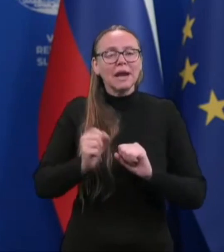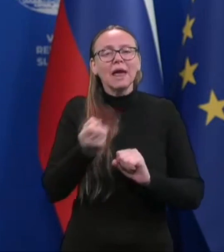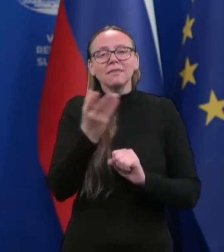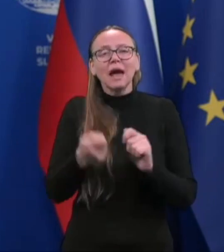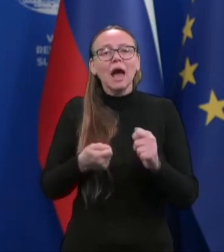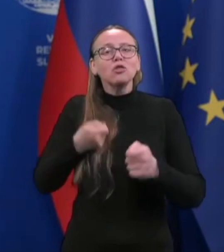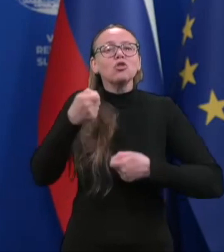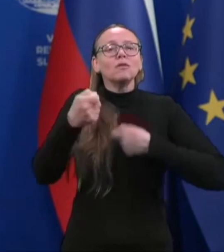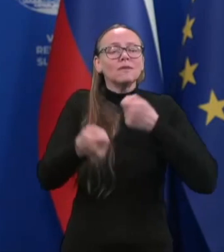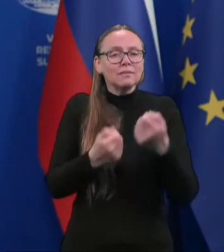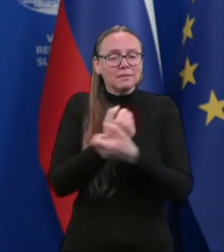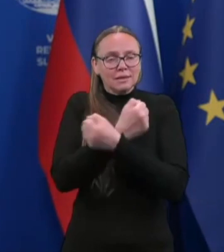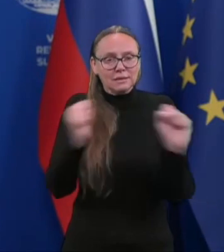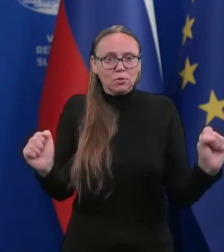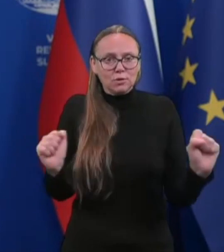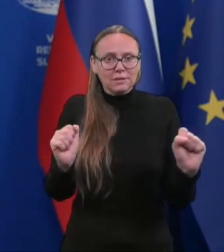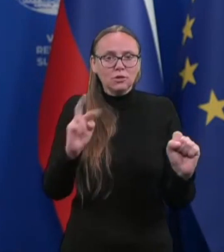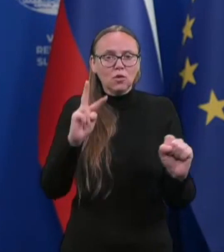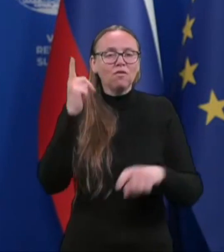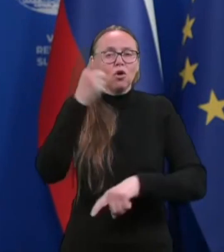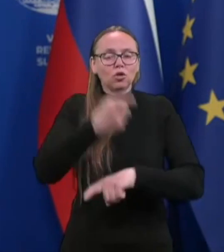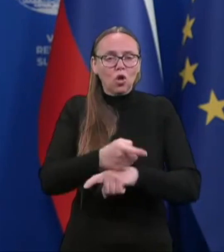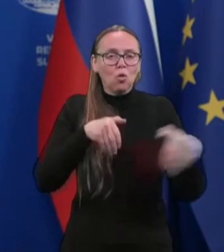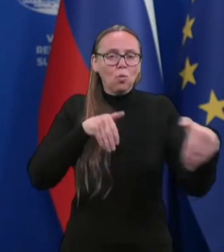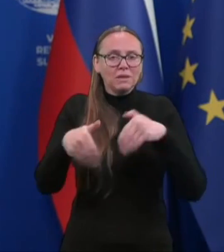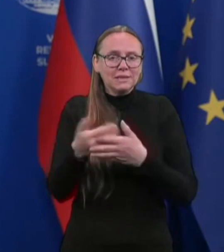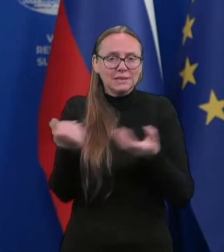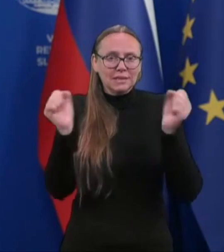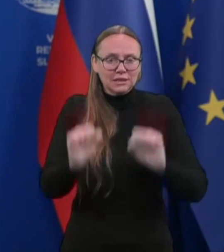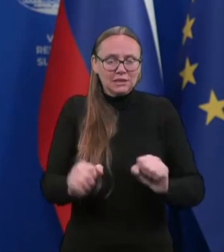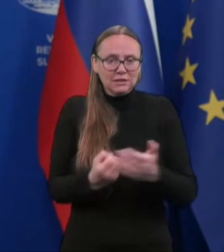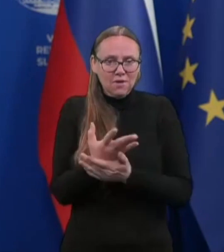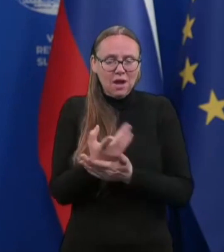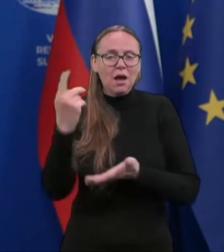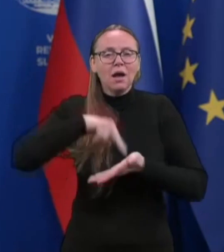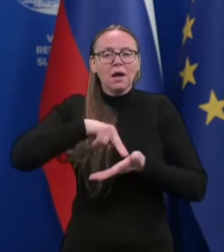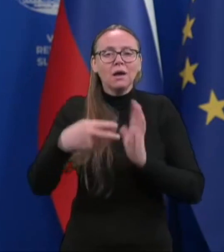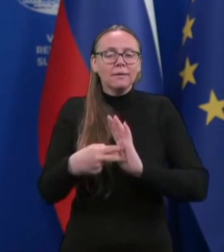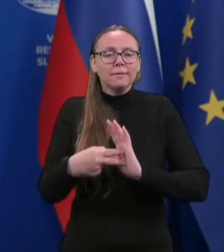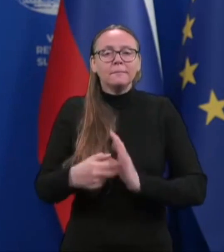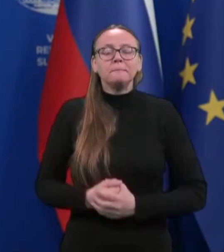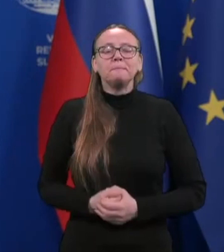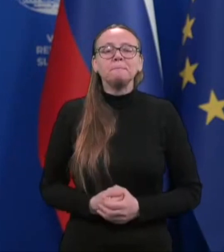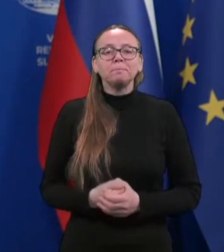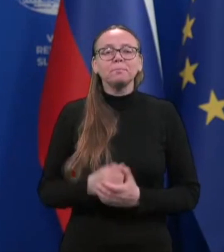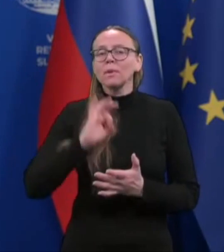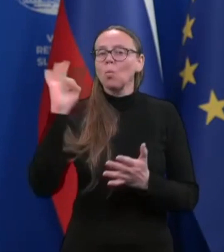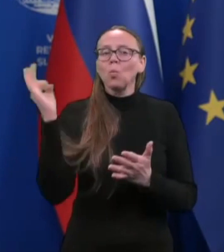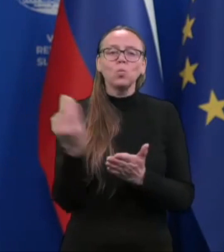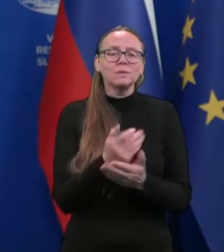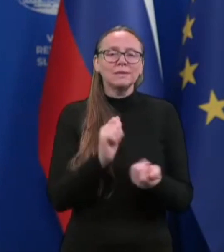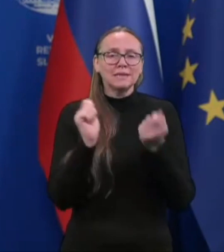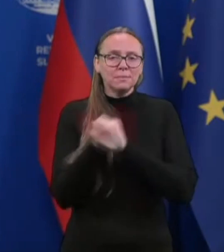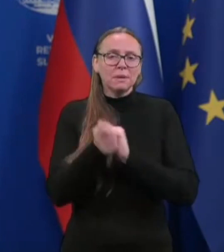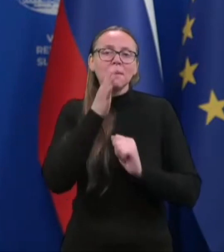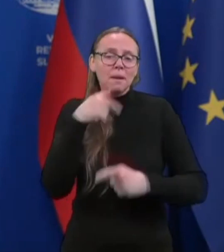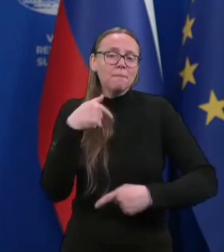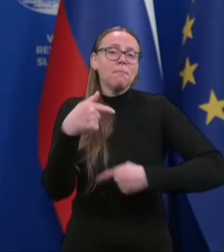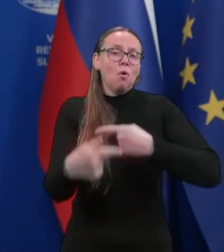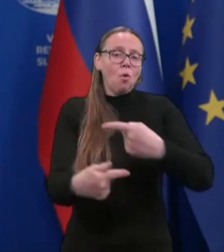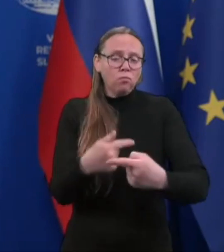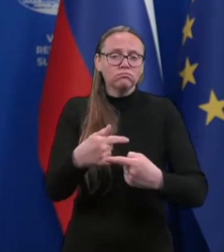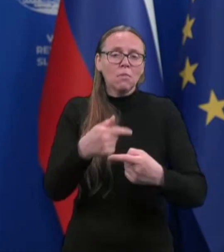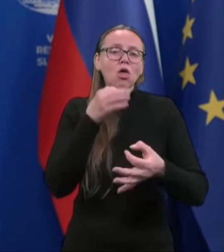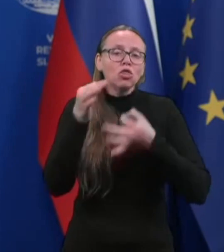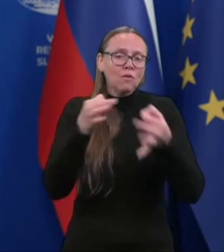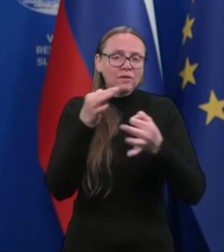dodatnih sprostitev v okviru odloka Ministrstva za gospodarski razvoj in tehnologijo. Vse te spremembe bo v nadaljevanju